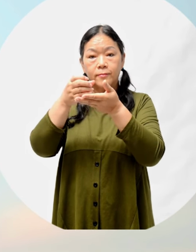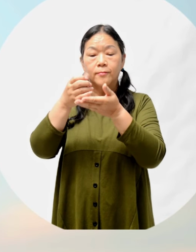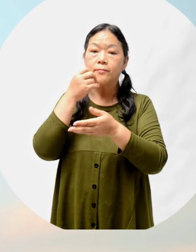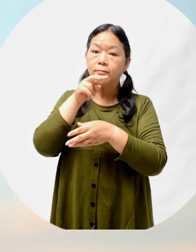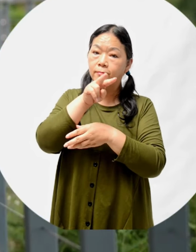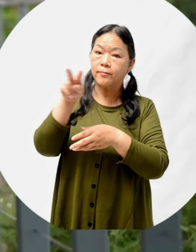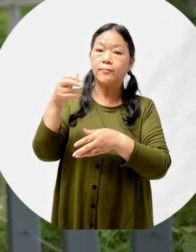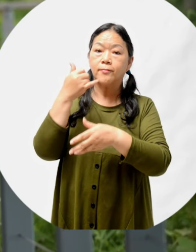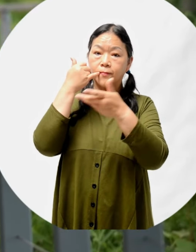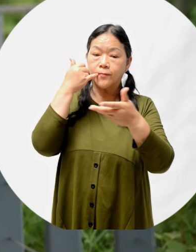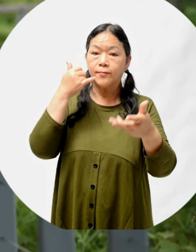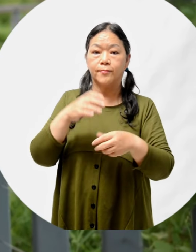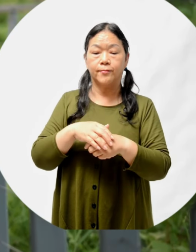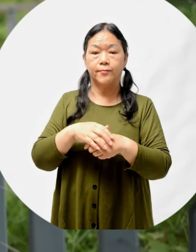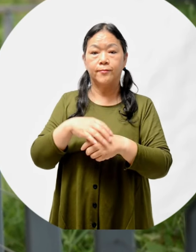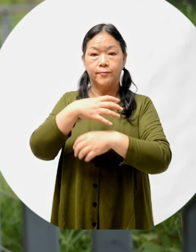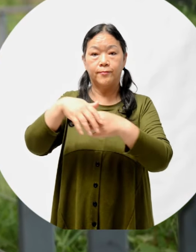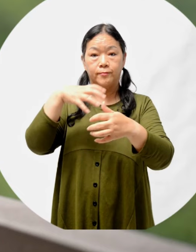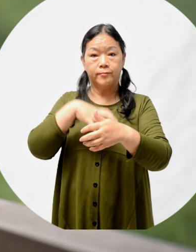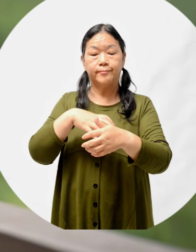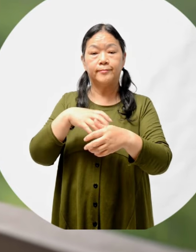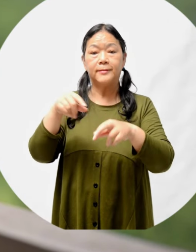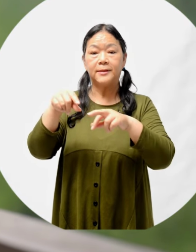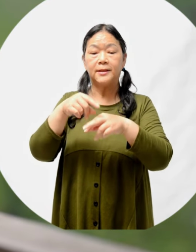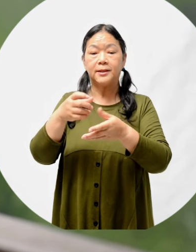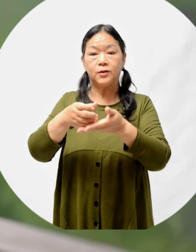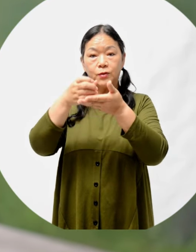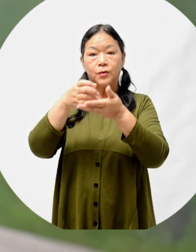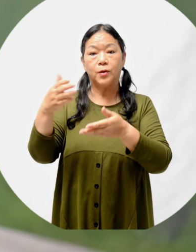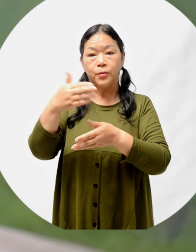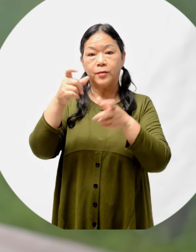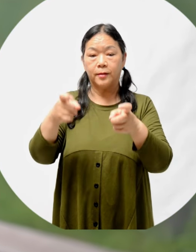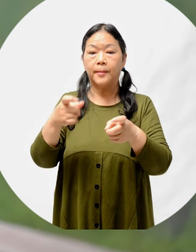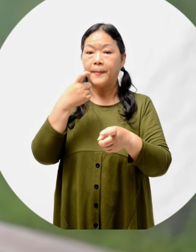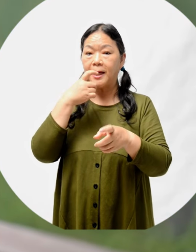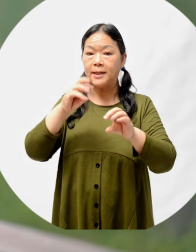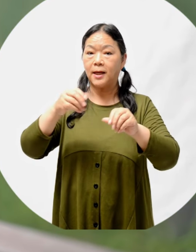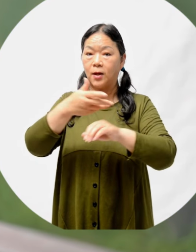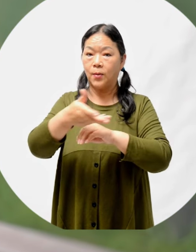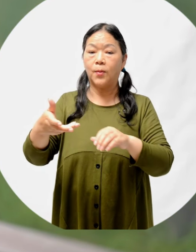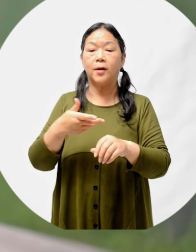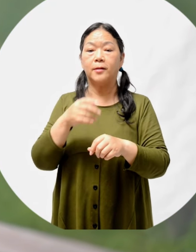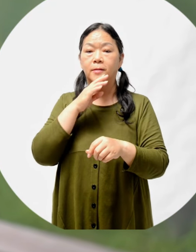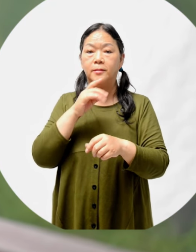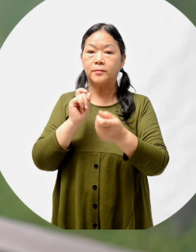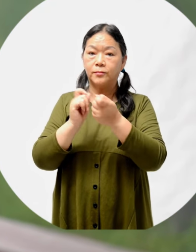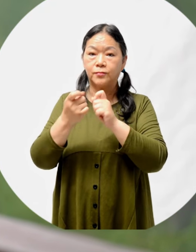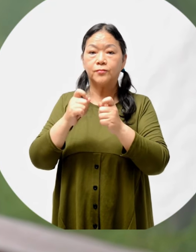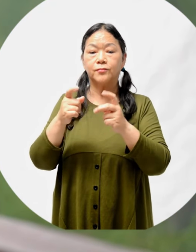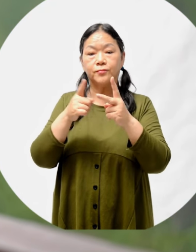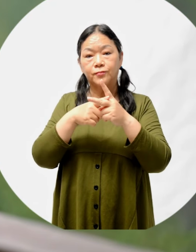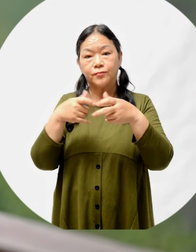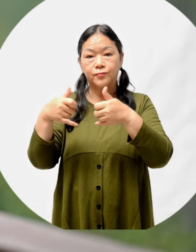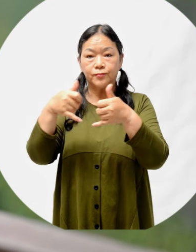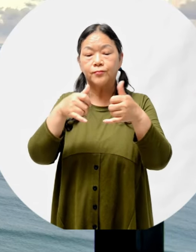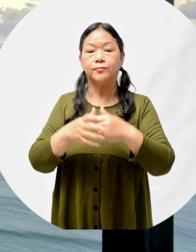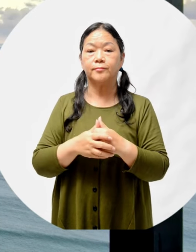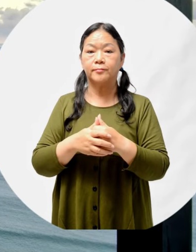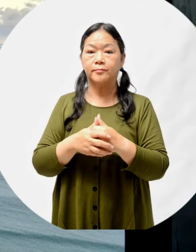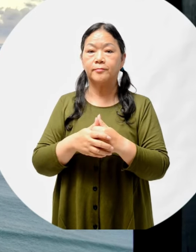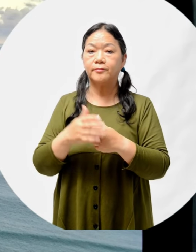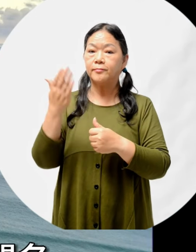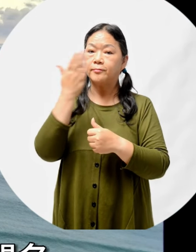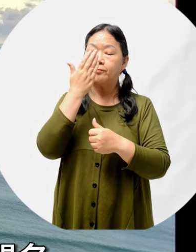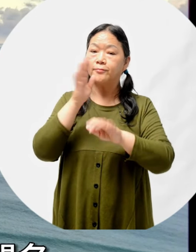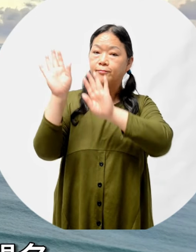全景，包含金樽渔港、白沙湾海滩以及附近的山涧峡谷，让秀丽的景色完